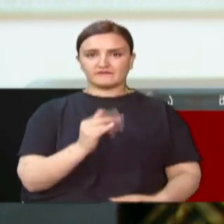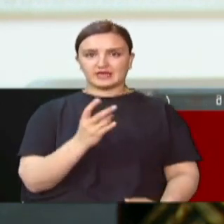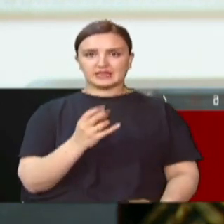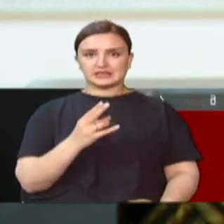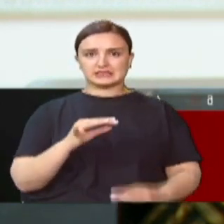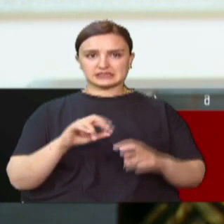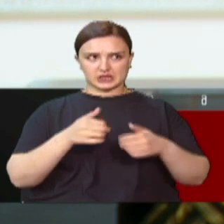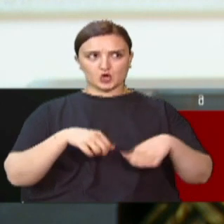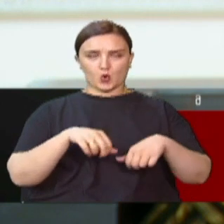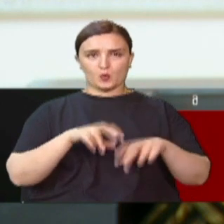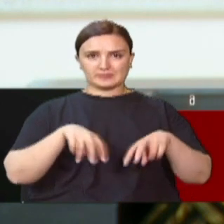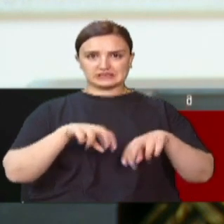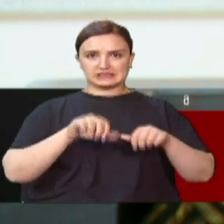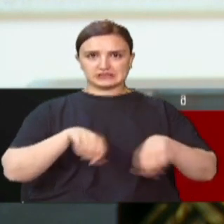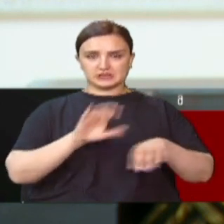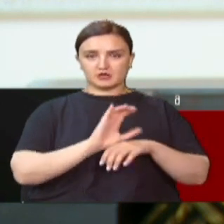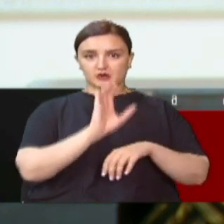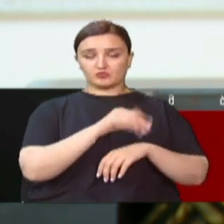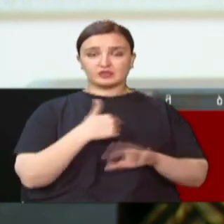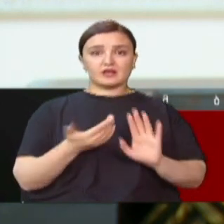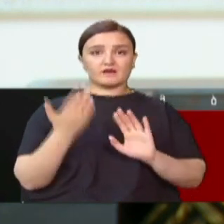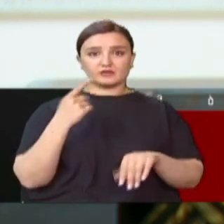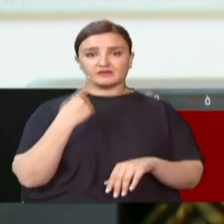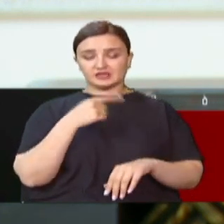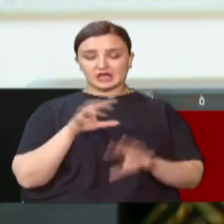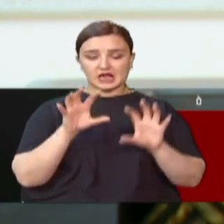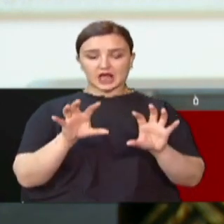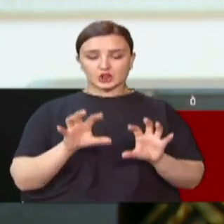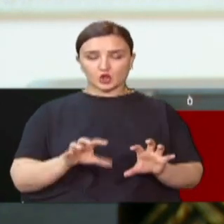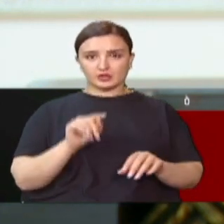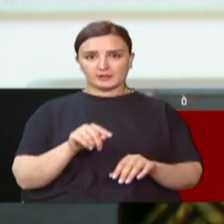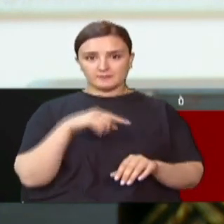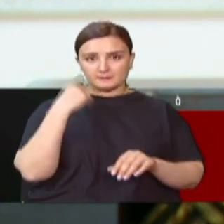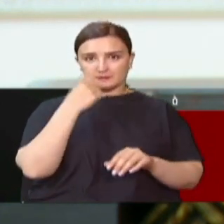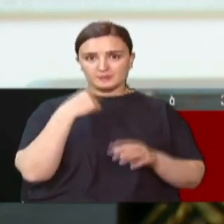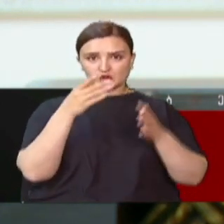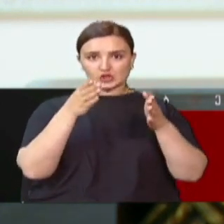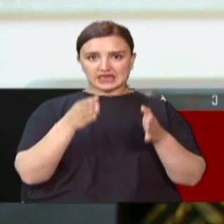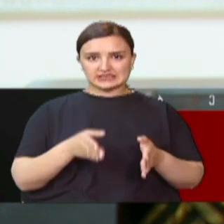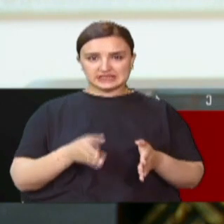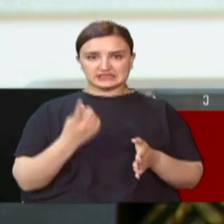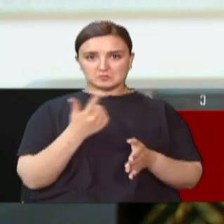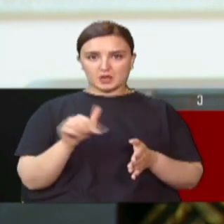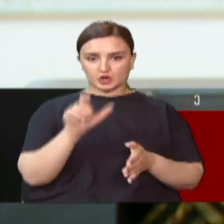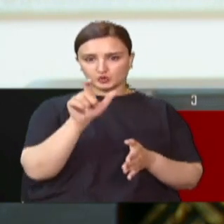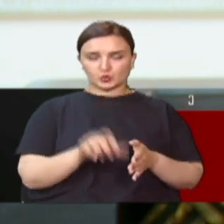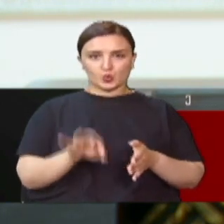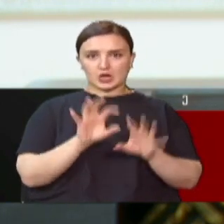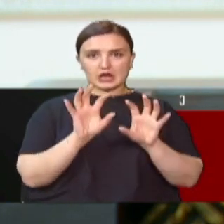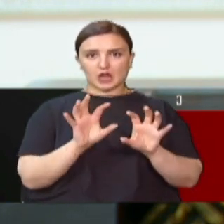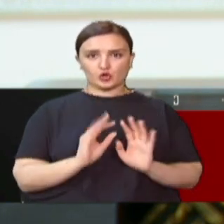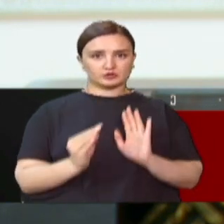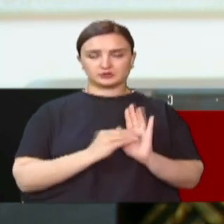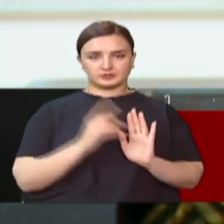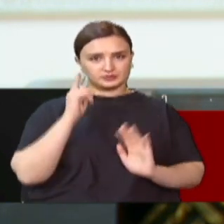თავიდანვე ვამბობდით, რომ პერსონალიზაცია კანონმდებლობის, ეს არის წარმოუდგენელი. აი მე მახსენდება